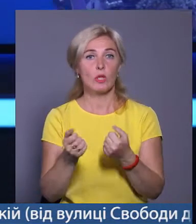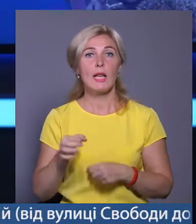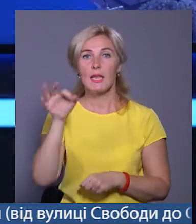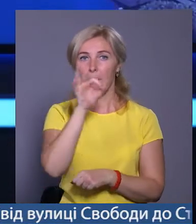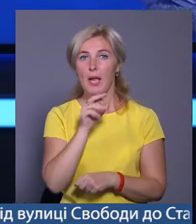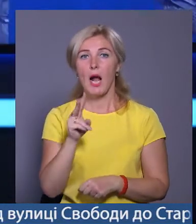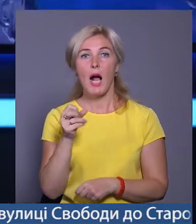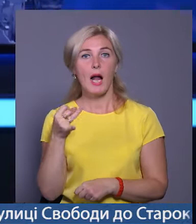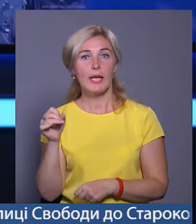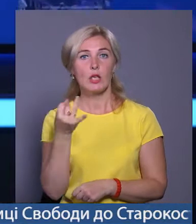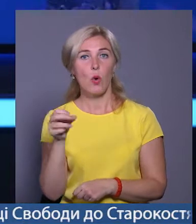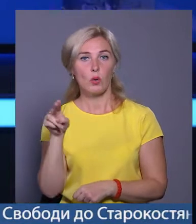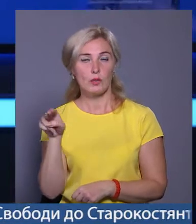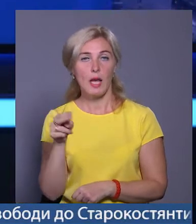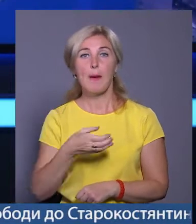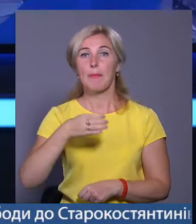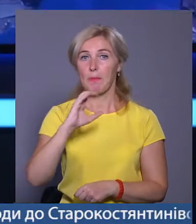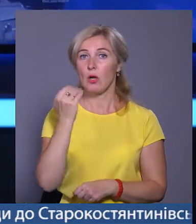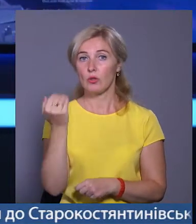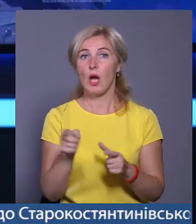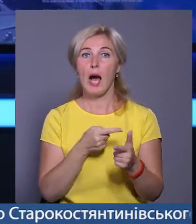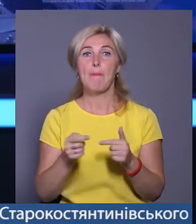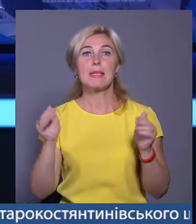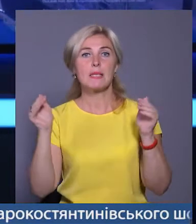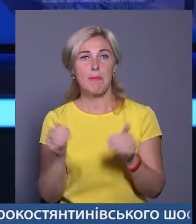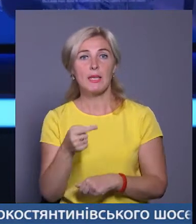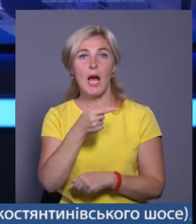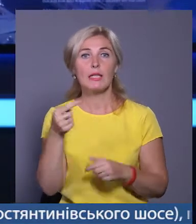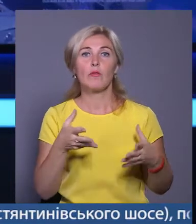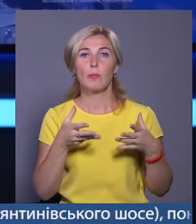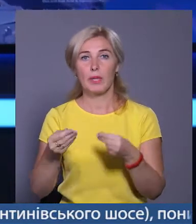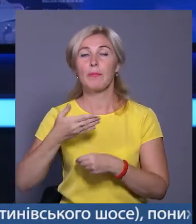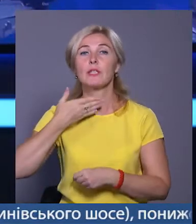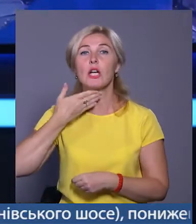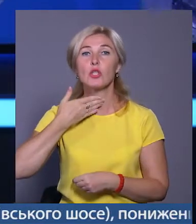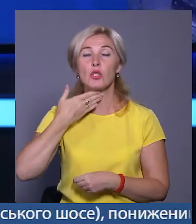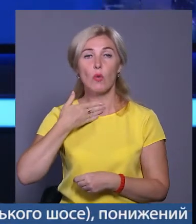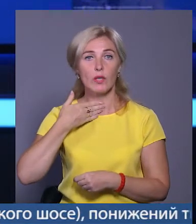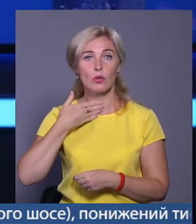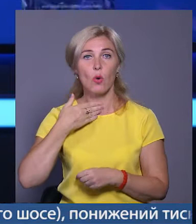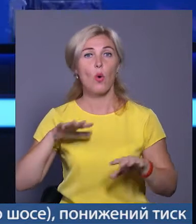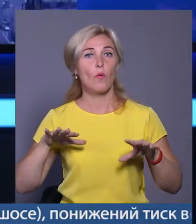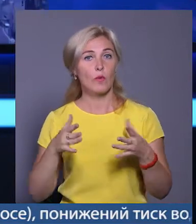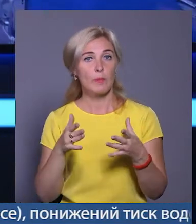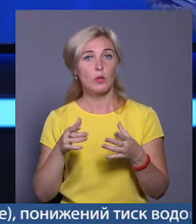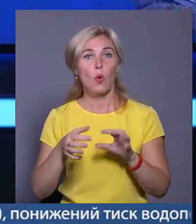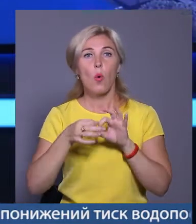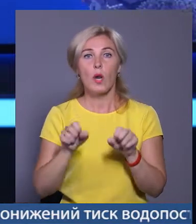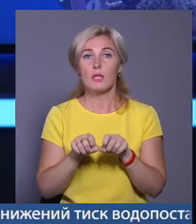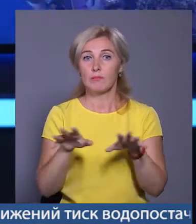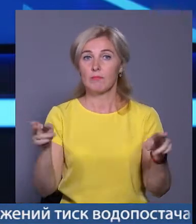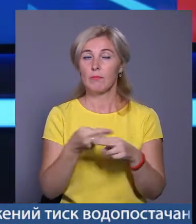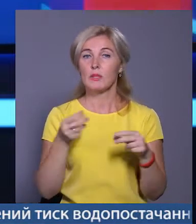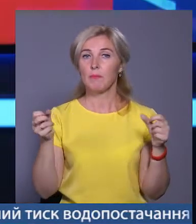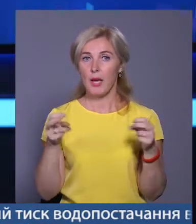таблетки калію йодиду. Приймають їх, аби зменшити негативний вплив на щитоподібну залозу у випадку радіаційної